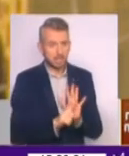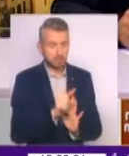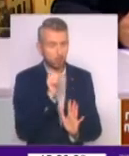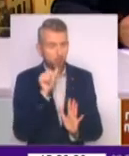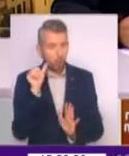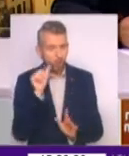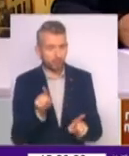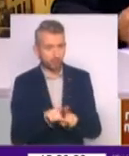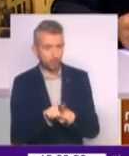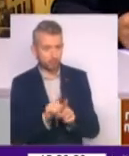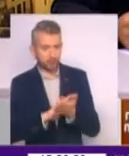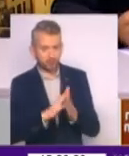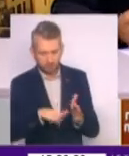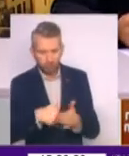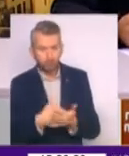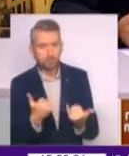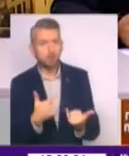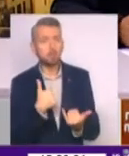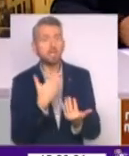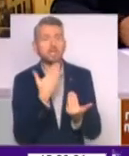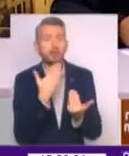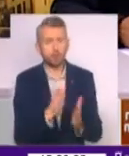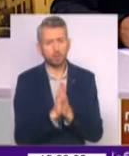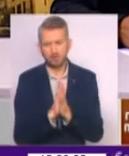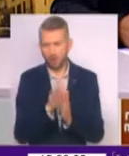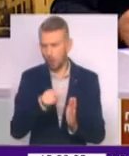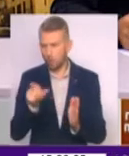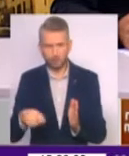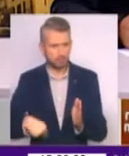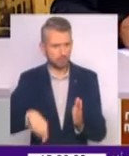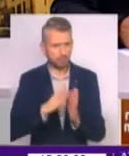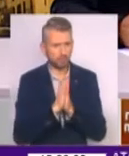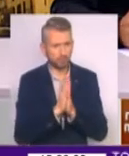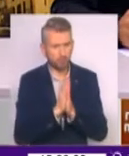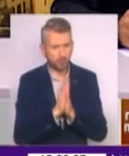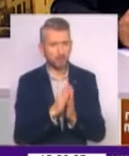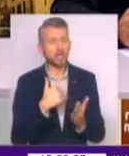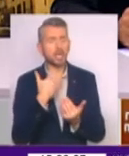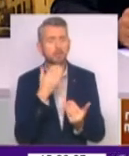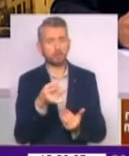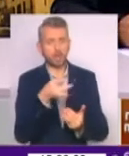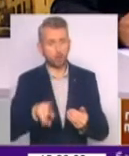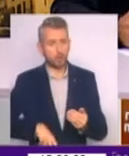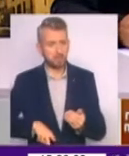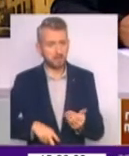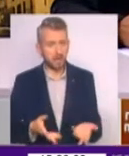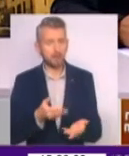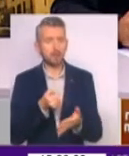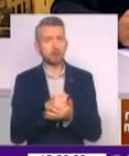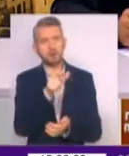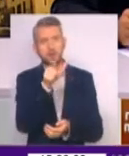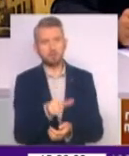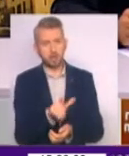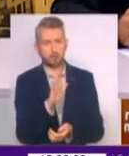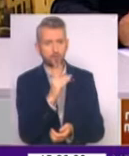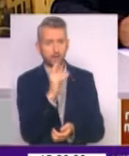перебував в такому стані. Ми звернулись на прохання мешканців. Я звернувся до районної адміністрації, до пана